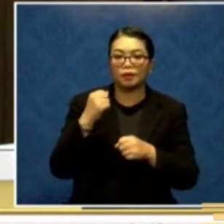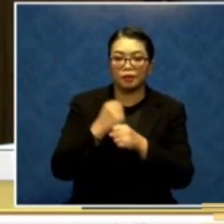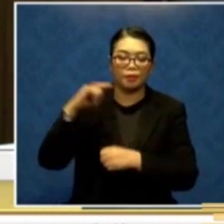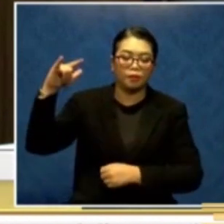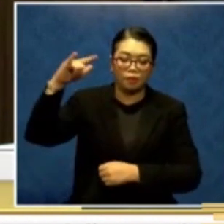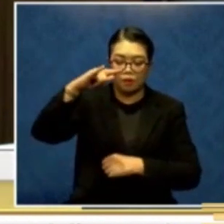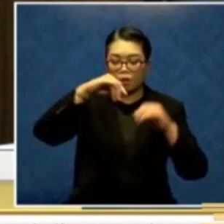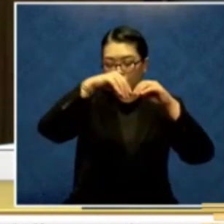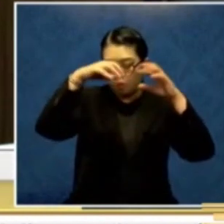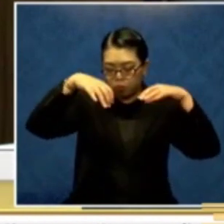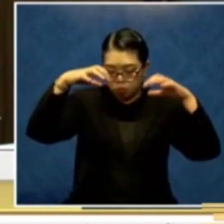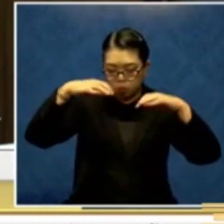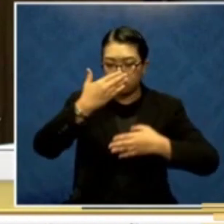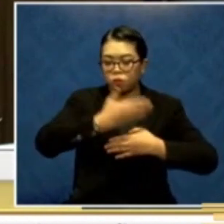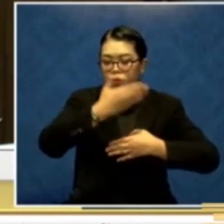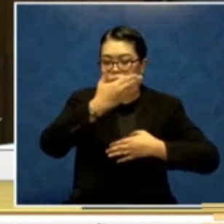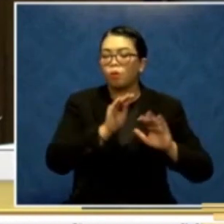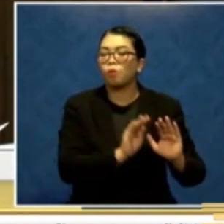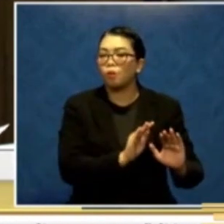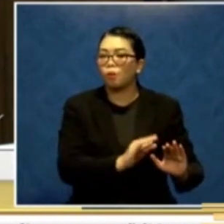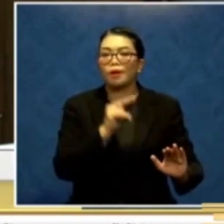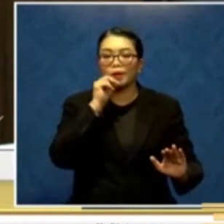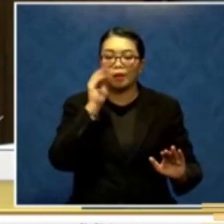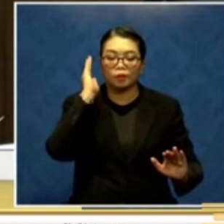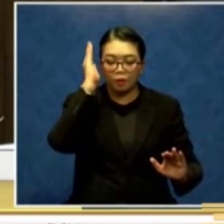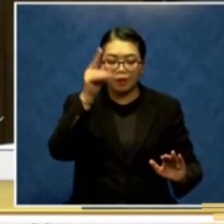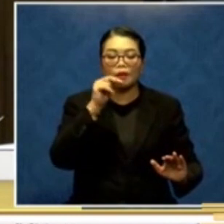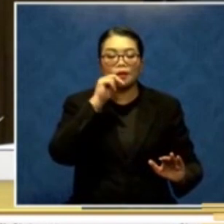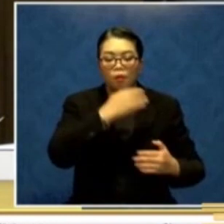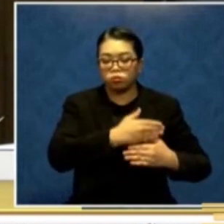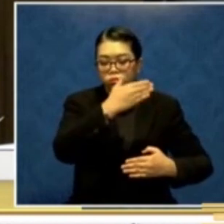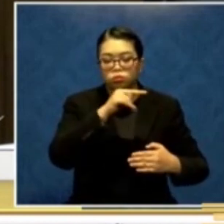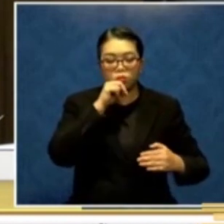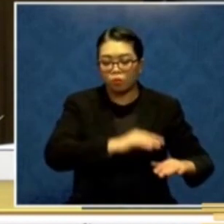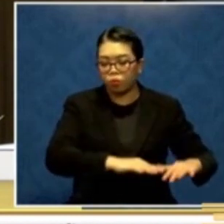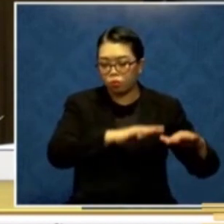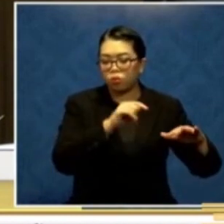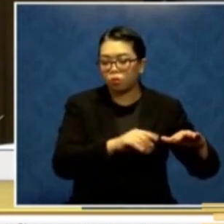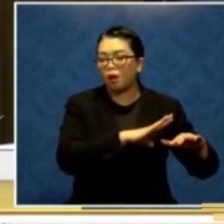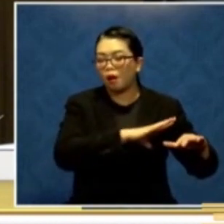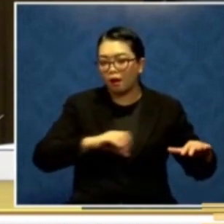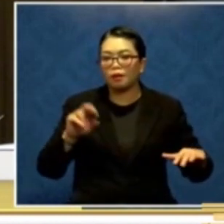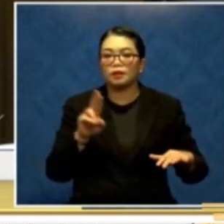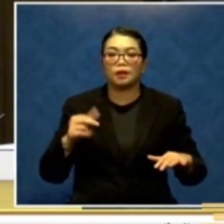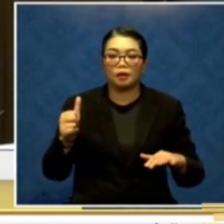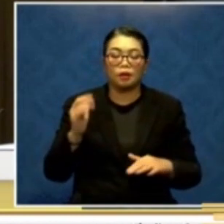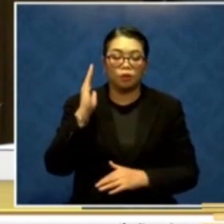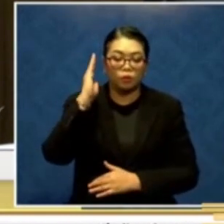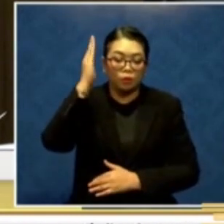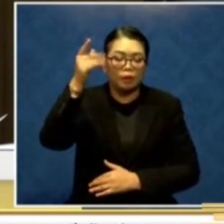ียนที่สอง